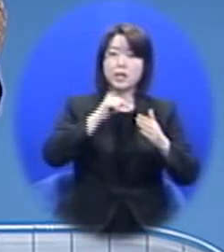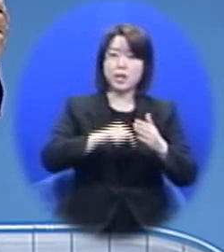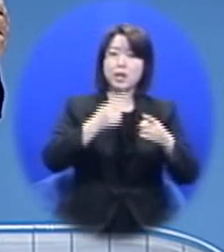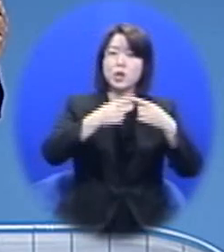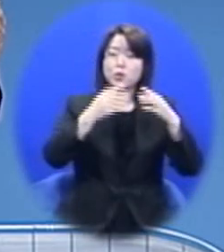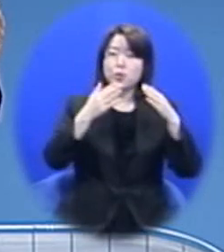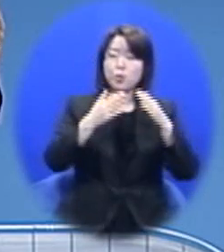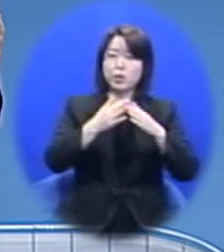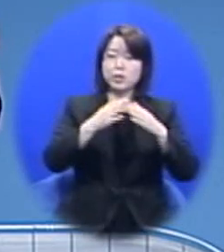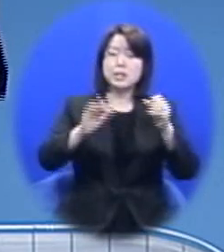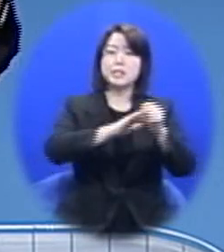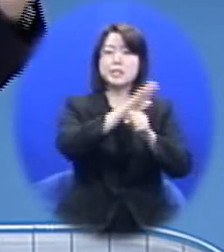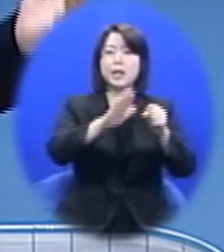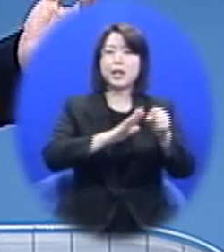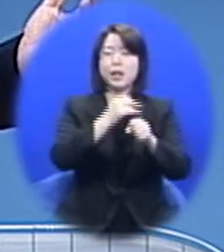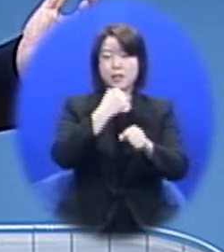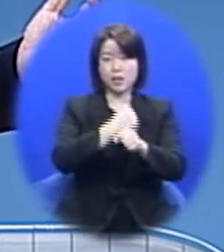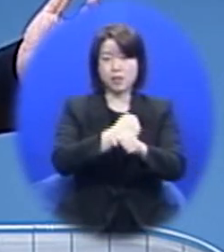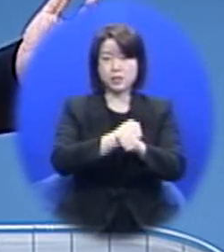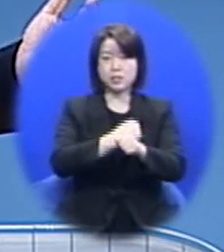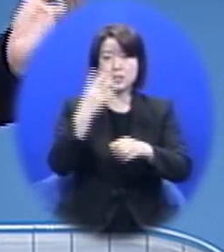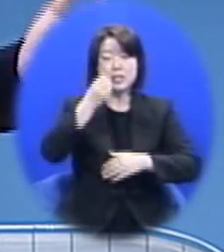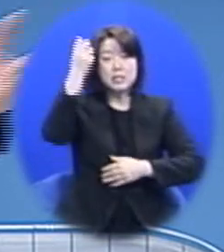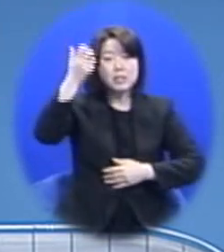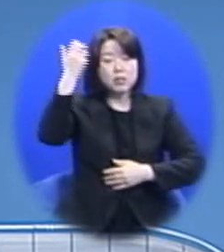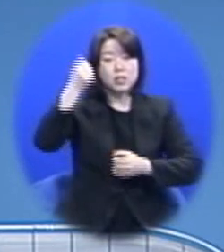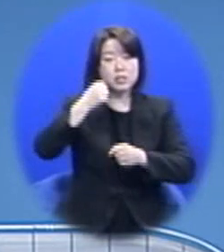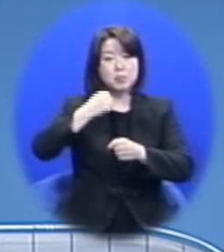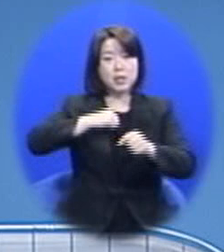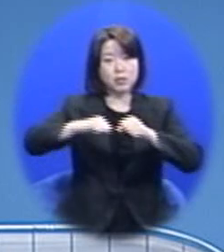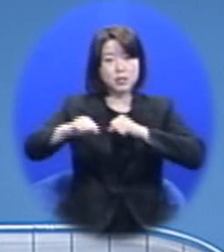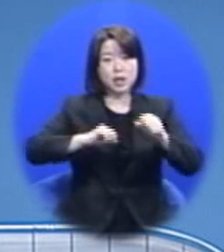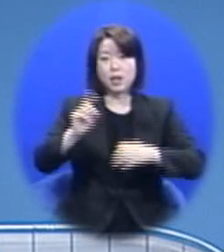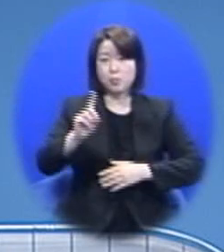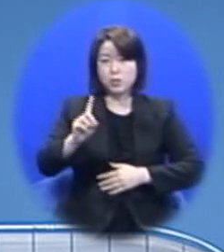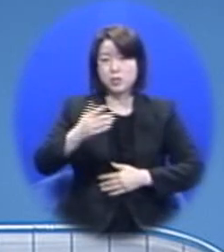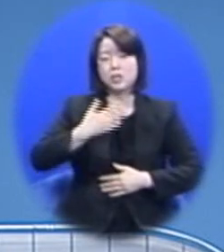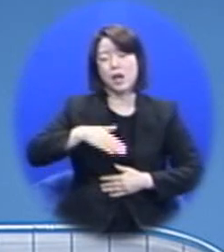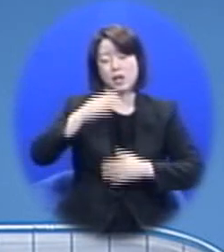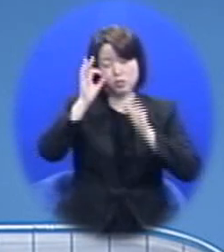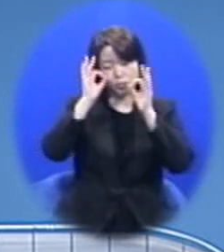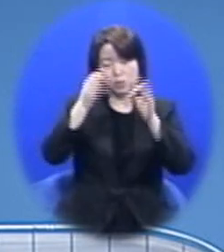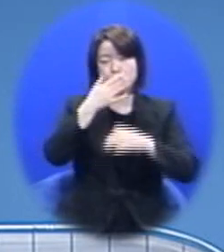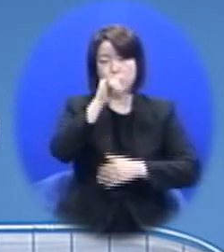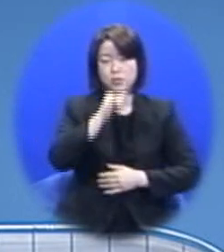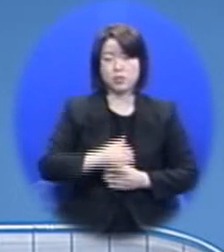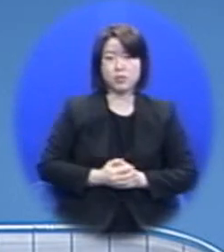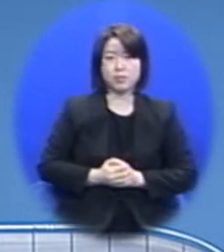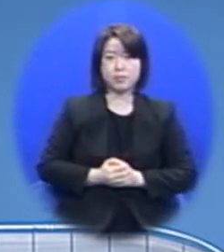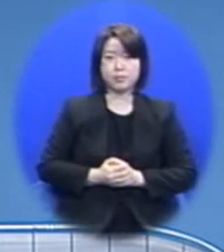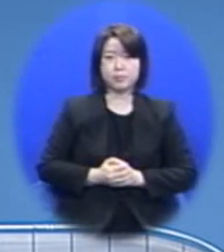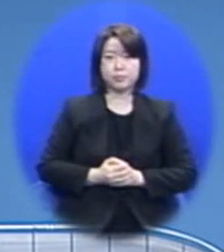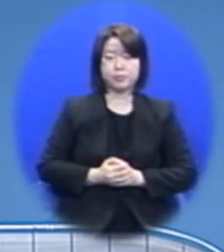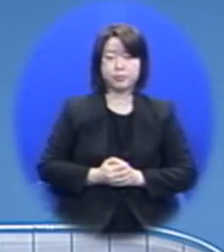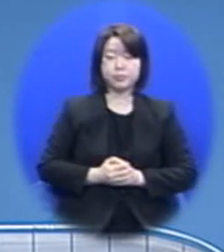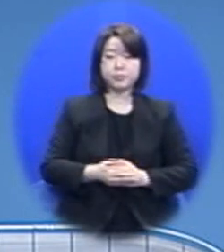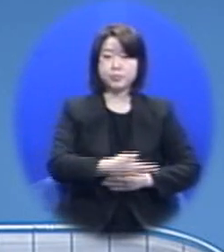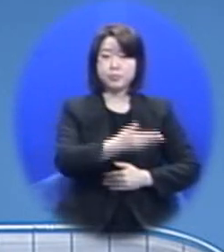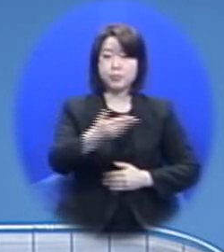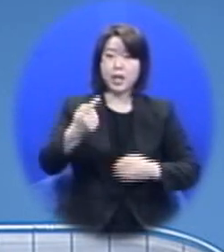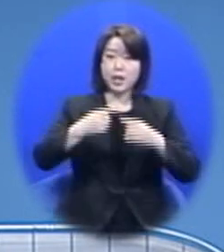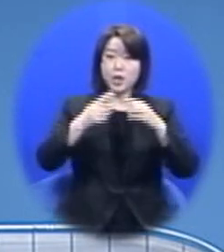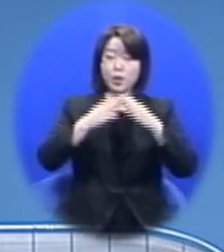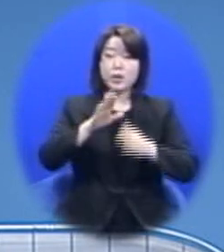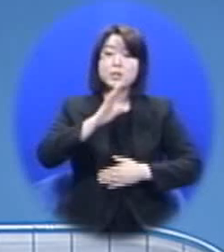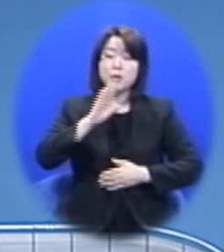하시는 성령의 역사가 어떠한 건지를 보게 돼요. 여러분, 교회를 정말 사랑하게